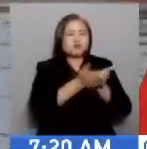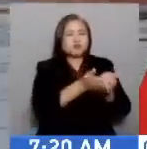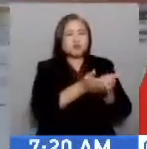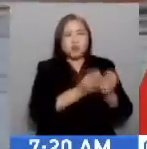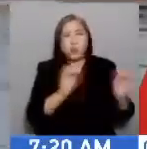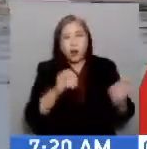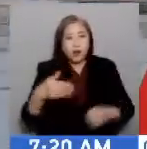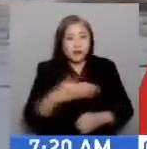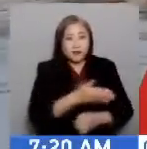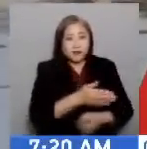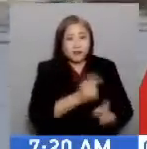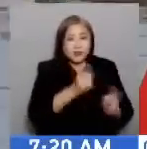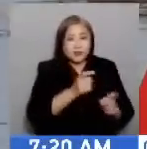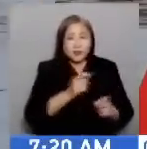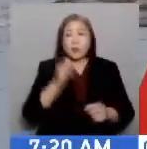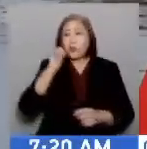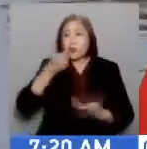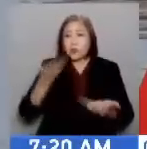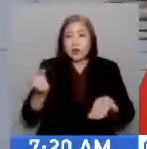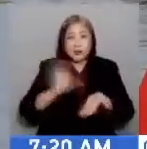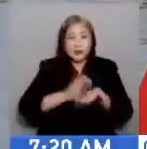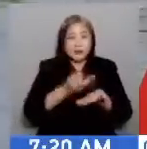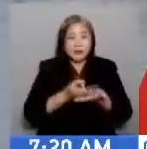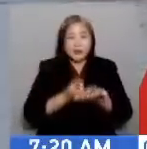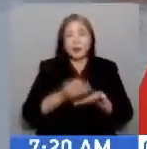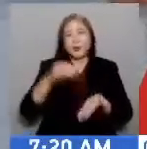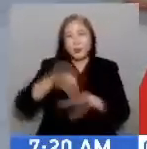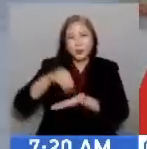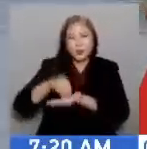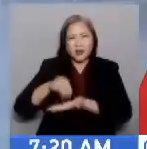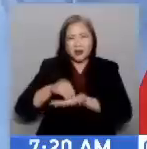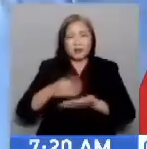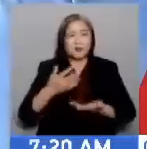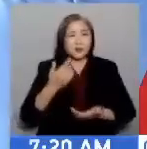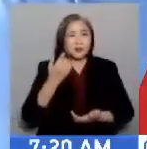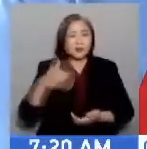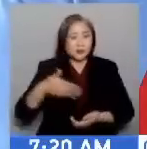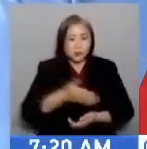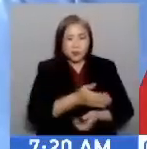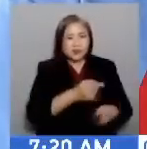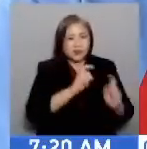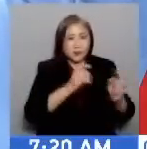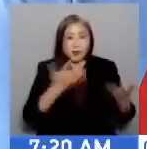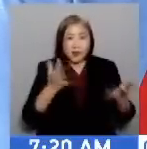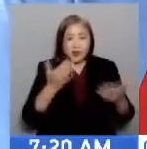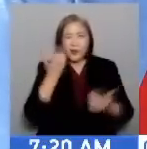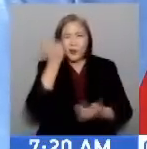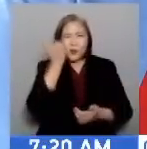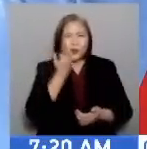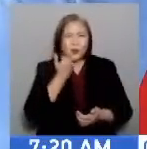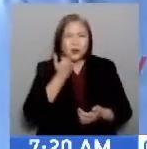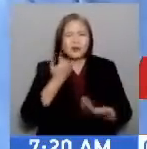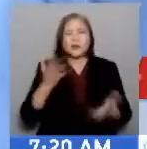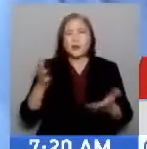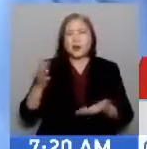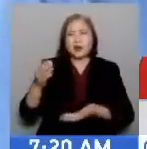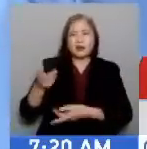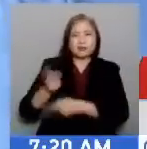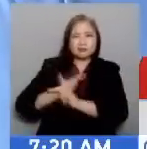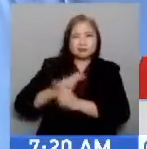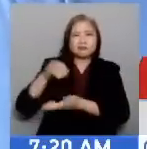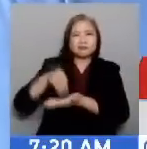ka. E pag wala ka pang mahuli o kulang doon sa gastos mo, sa kita mo, wala na magpapautang sa'yo. Kaya ang tendensya